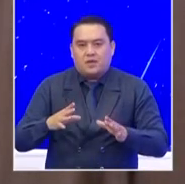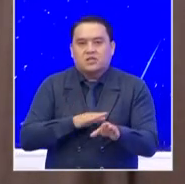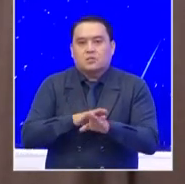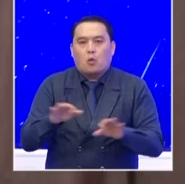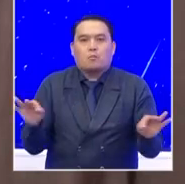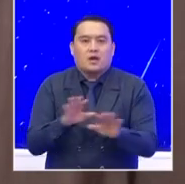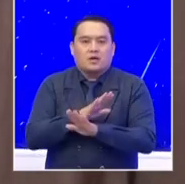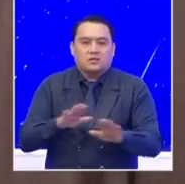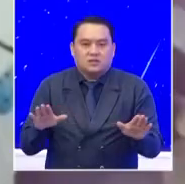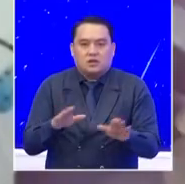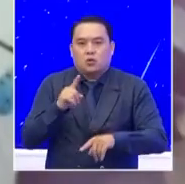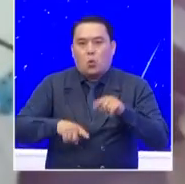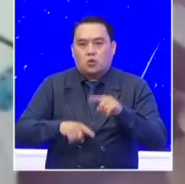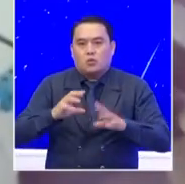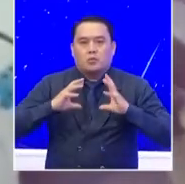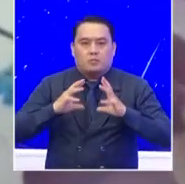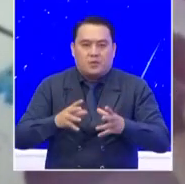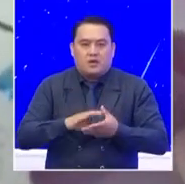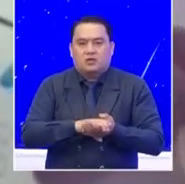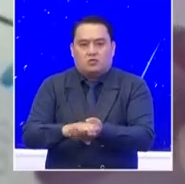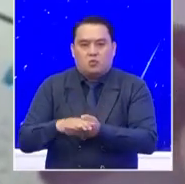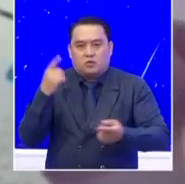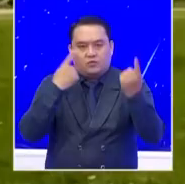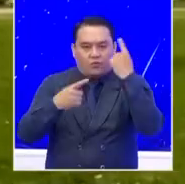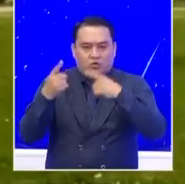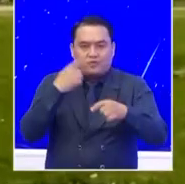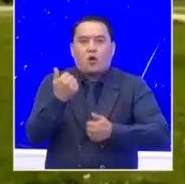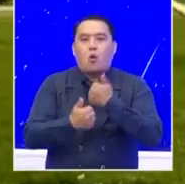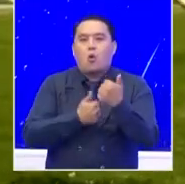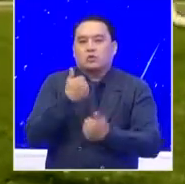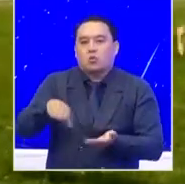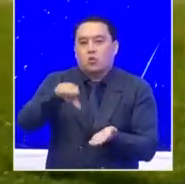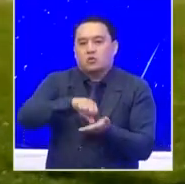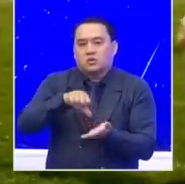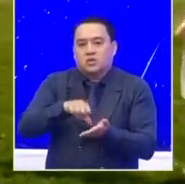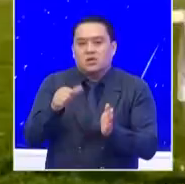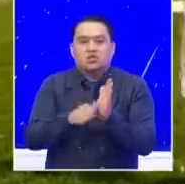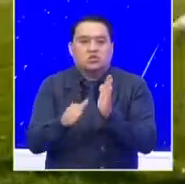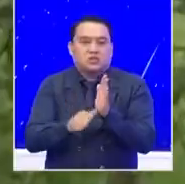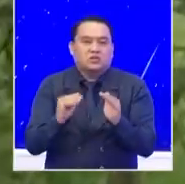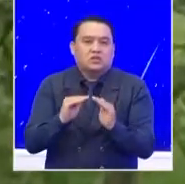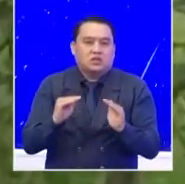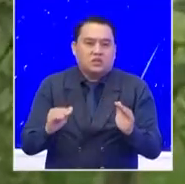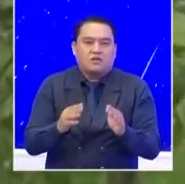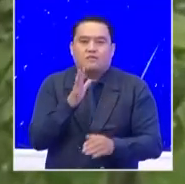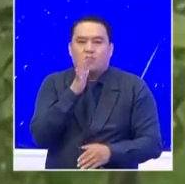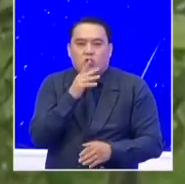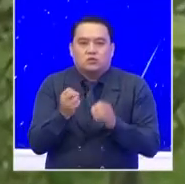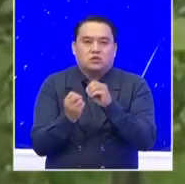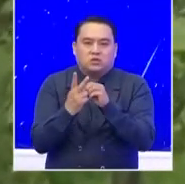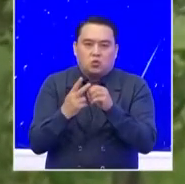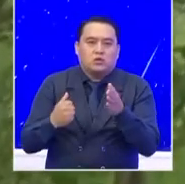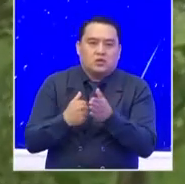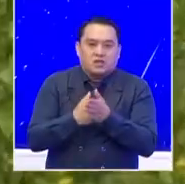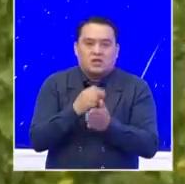исполняли песни или читали стихи на тему Родины, мира и дружбы. В творческом онлайн-конкурсе приняли участие около 60 детей в